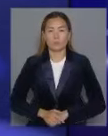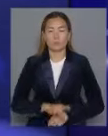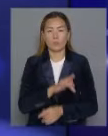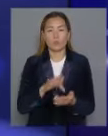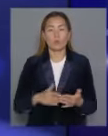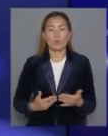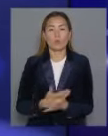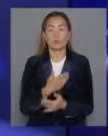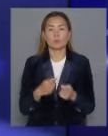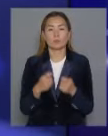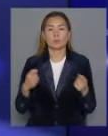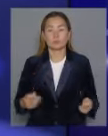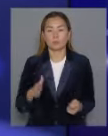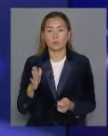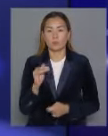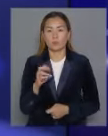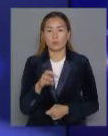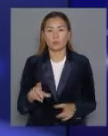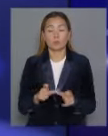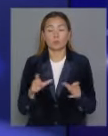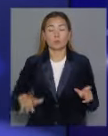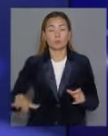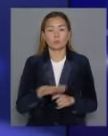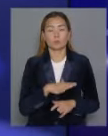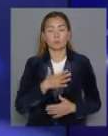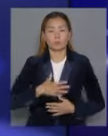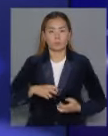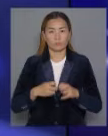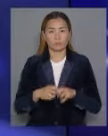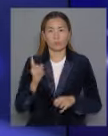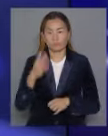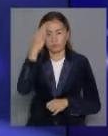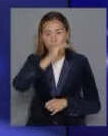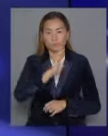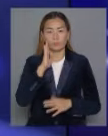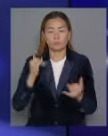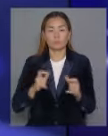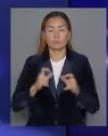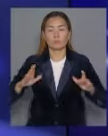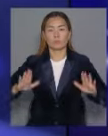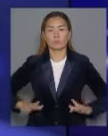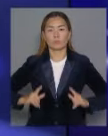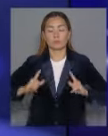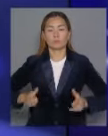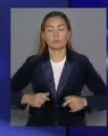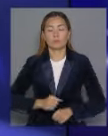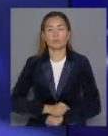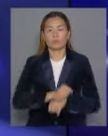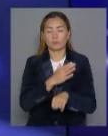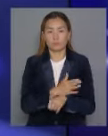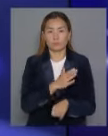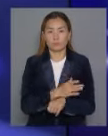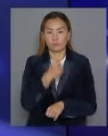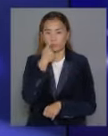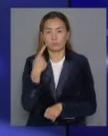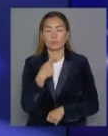Атырауда жаңадан ашылғалы жатқан бино мектебінің төңірегінде дау туындады. Бір топ ата-ана бүгін білім ошағының алдында жиналып наразылық танытты. Олар